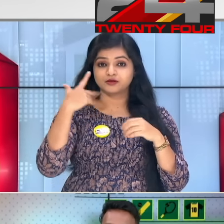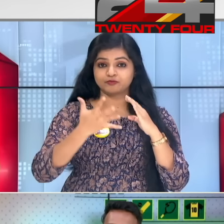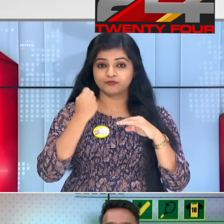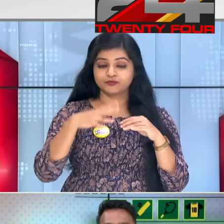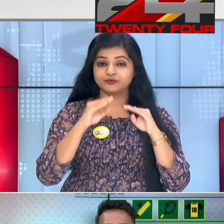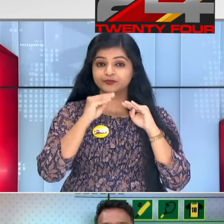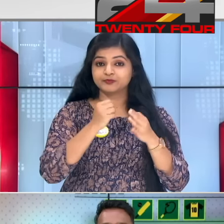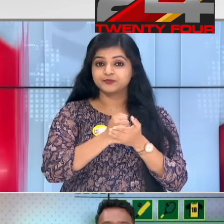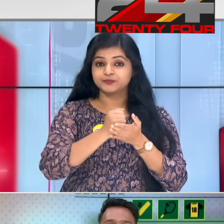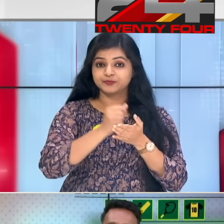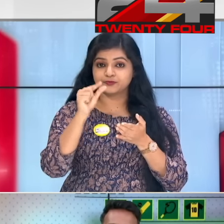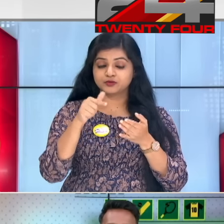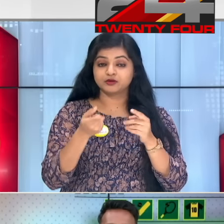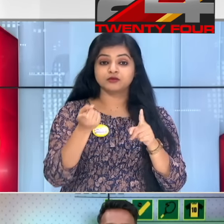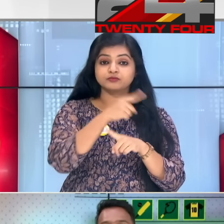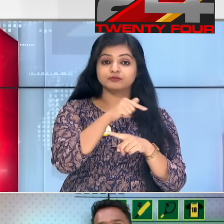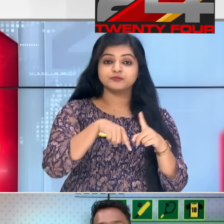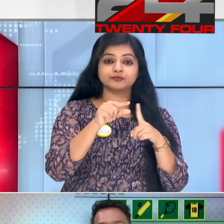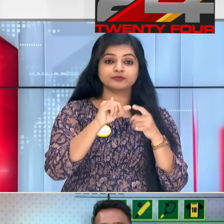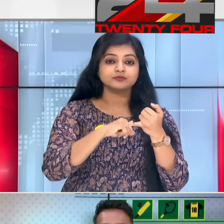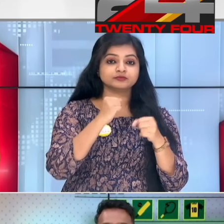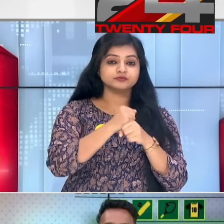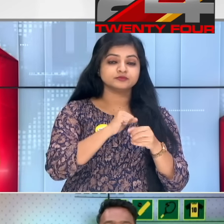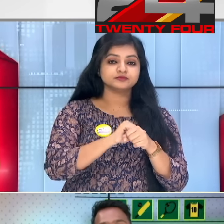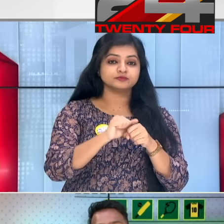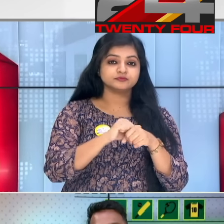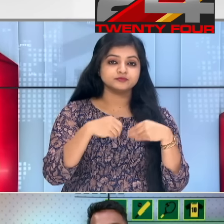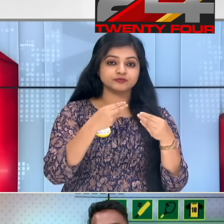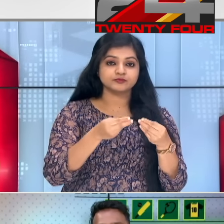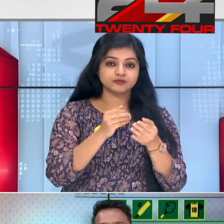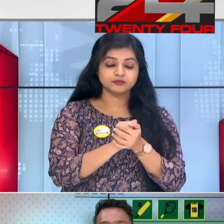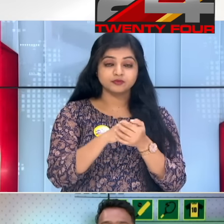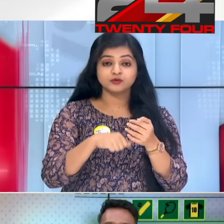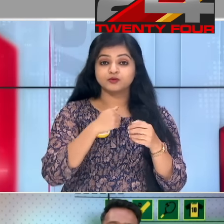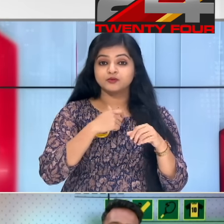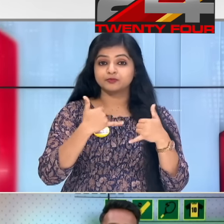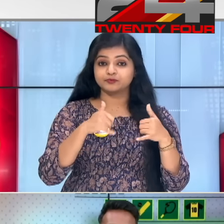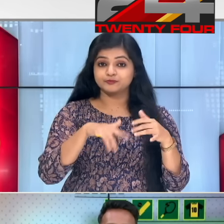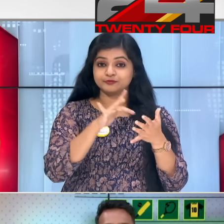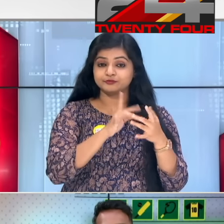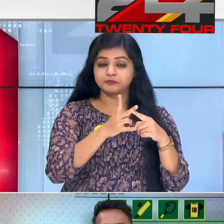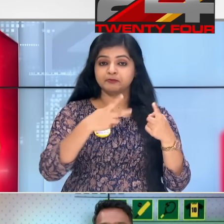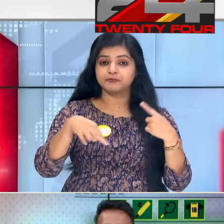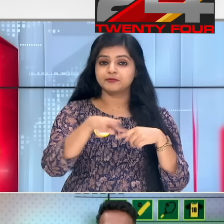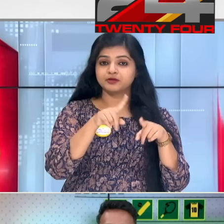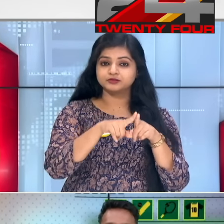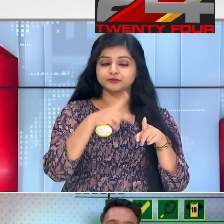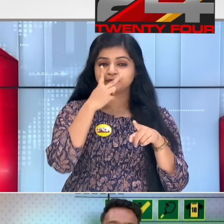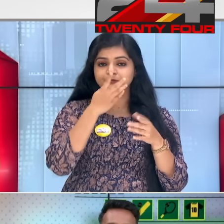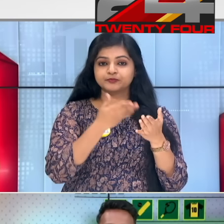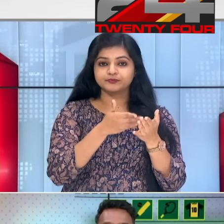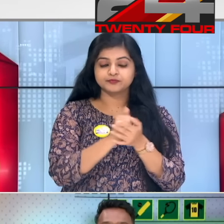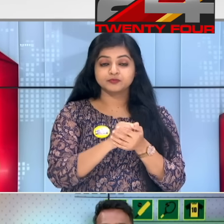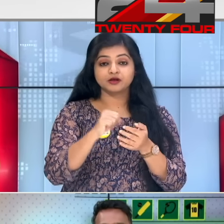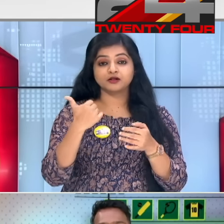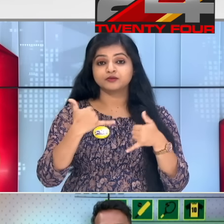കോച്ച് ലൂയിസ് എൻട്രിക്ക ആണ് ഇപ്പോൾ പിഎസ്ജി യുടെ പരിശീലകൻ അങ്ങനെ ലൂയിസ് സെൻട്രിഗോ തന്റെ തട്ടകത്തിലേക്ക് തിരിച്ചുവരുന്നു എന്നുള്ള ഒരു കാഴ്ചയും കാണാൻ സാധിക്കും